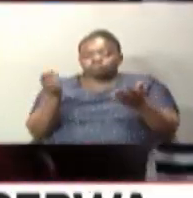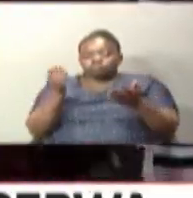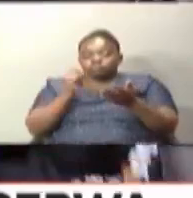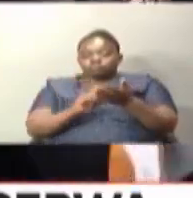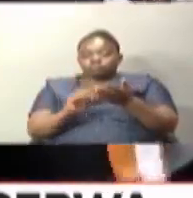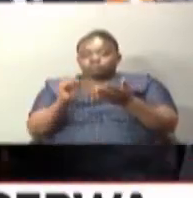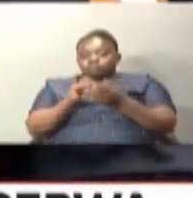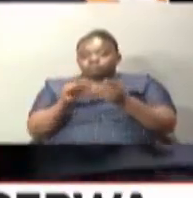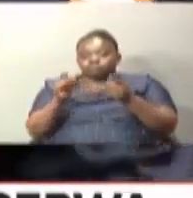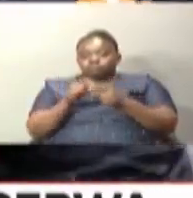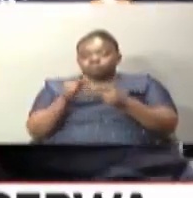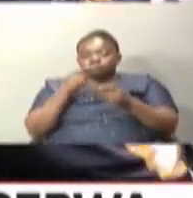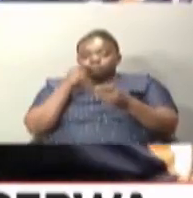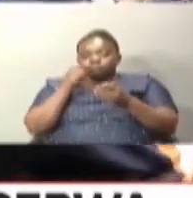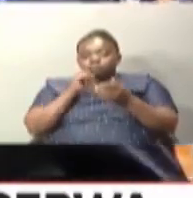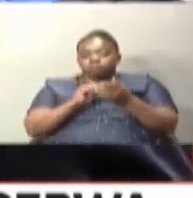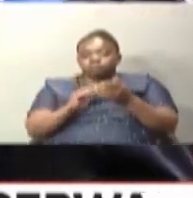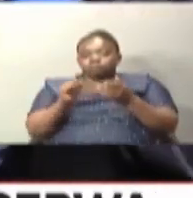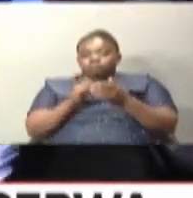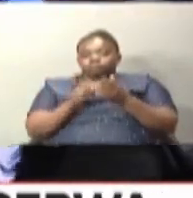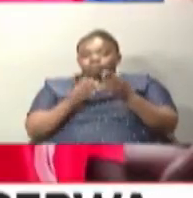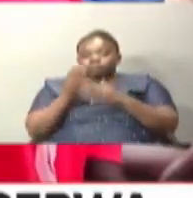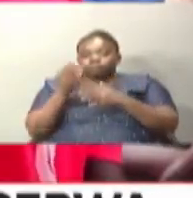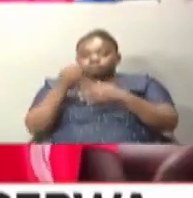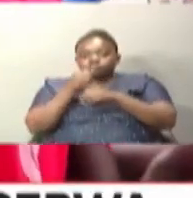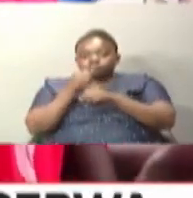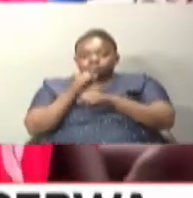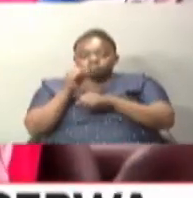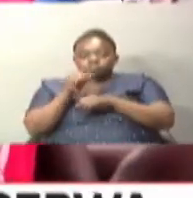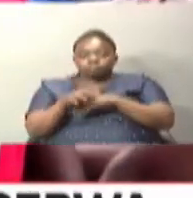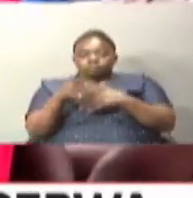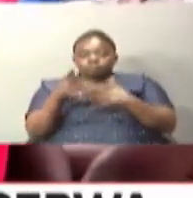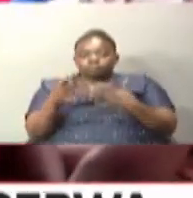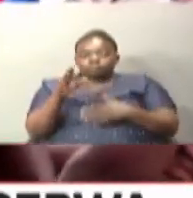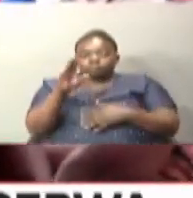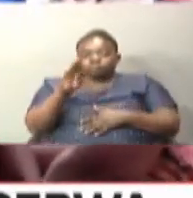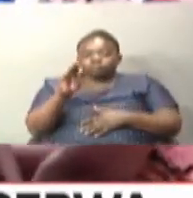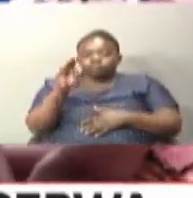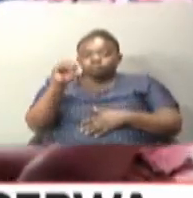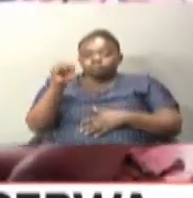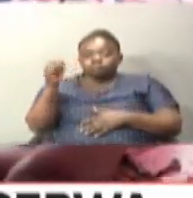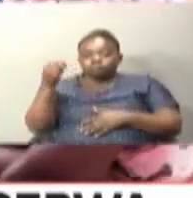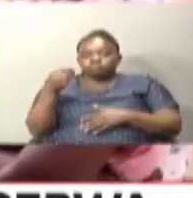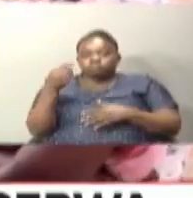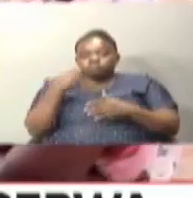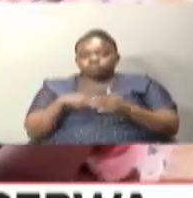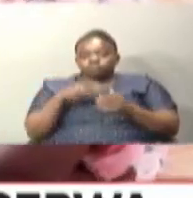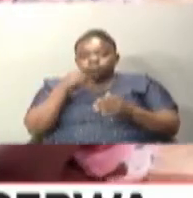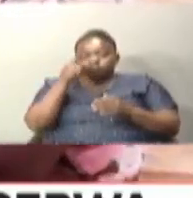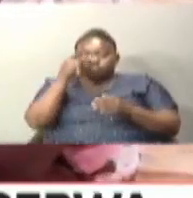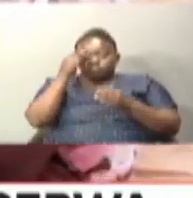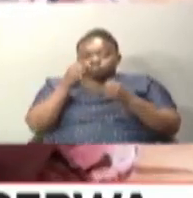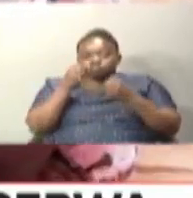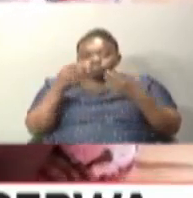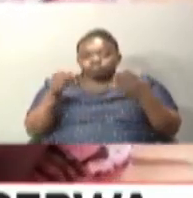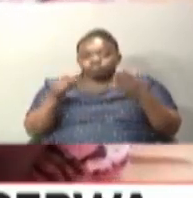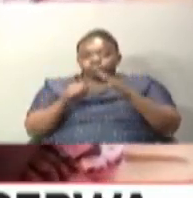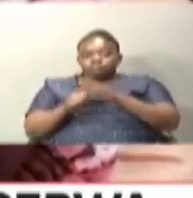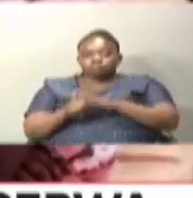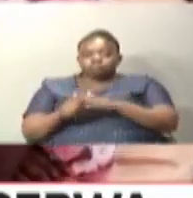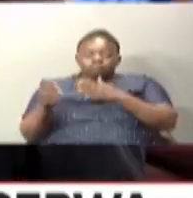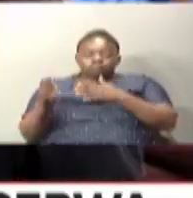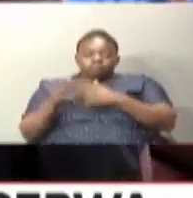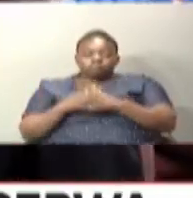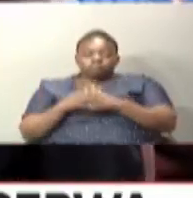ne bairo. Bashir Ssemakula ng'ayita mu kibiina ekya Bash Foundation agamba nti abazadde abasinga obungi bakosebwa omuggalo